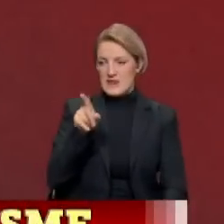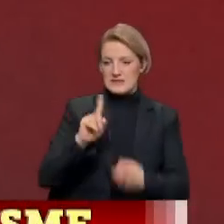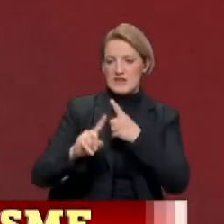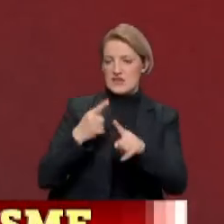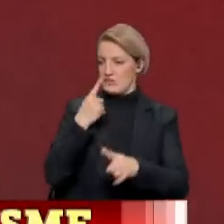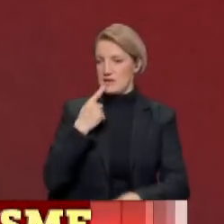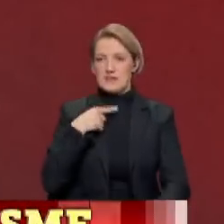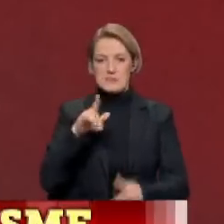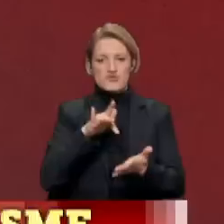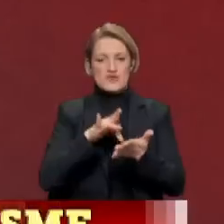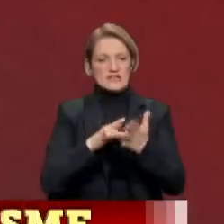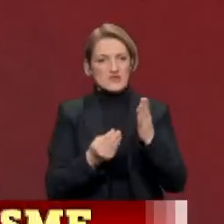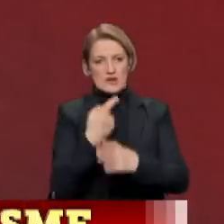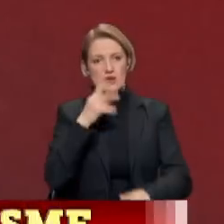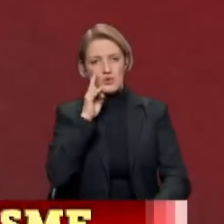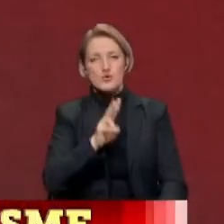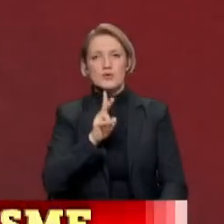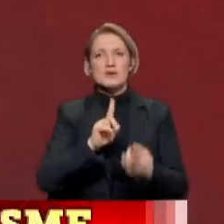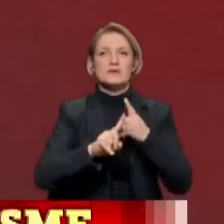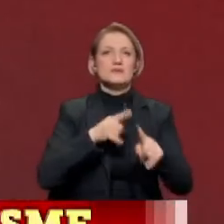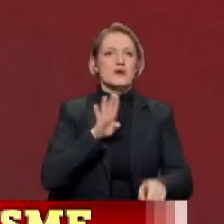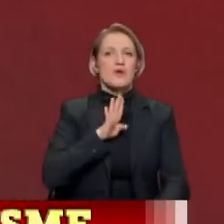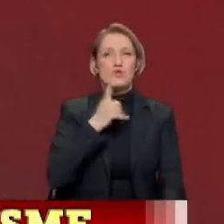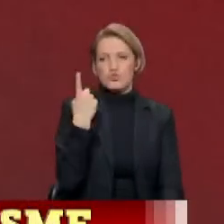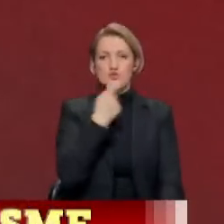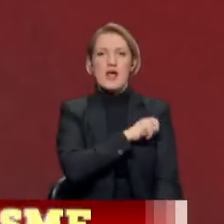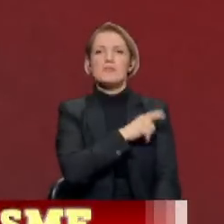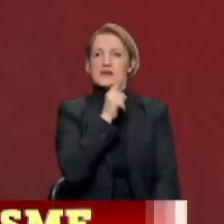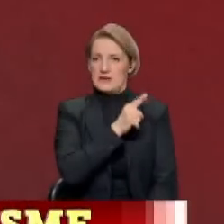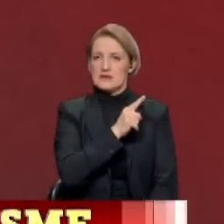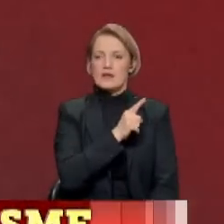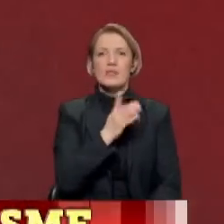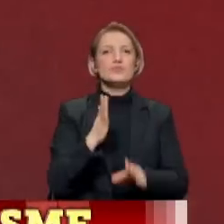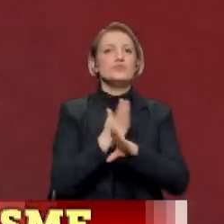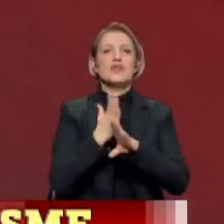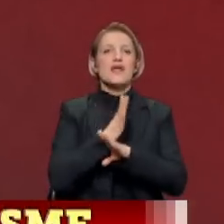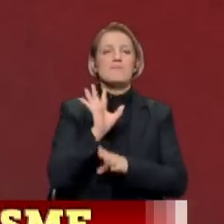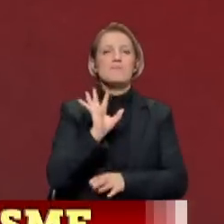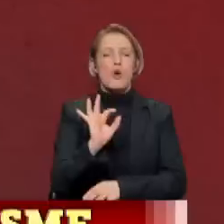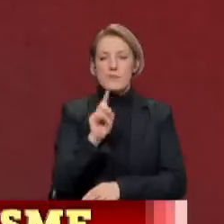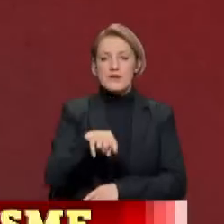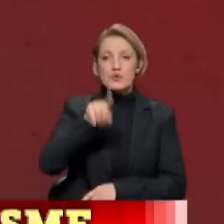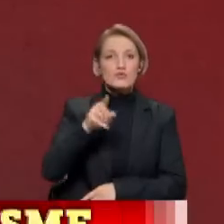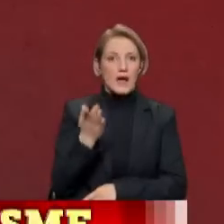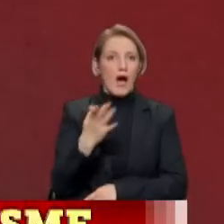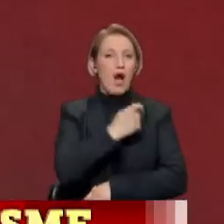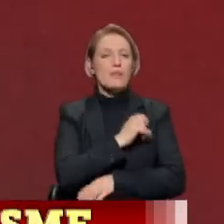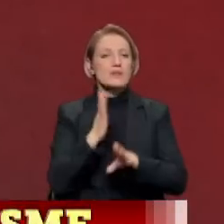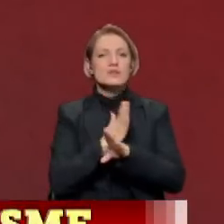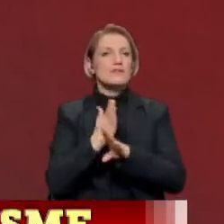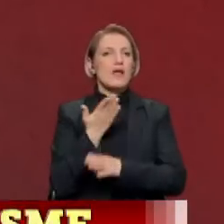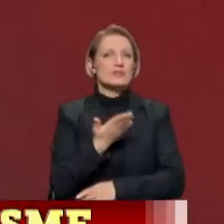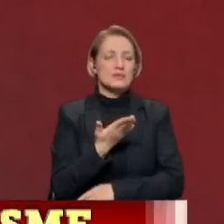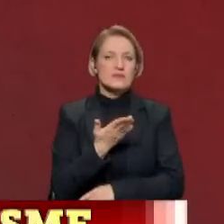Ben ceza çıkacağını gördüm, anladım dediniz. CHP lideri Kılıçdaroğlu dün Almanya'daydı. Neden böyle bir günde Almanya'da diye pek